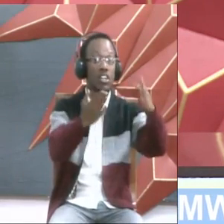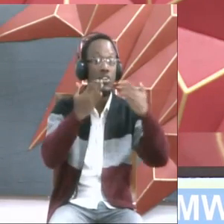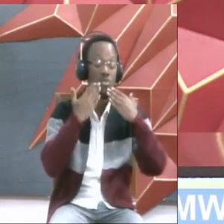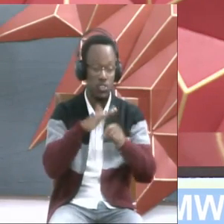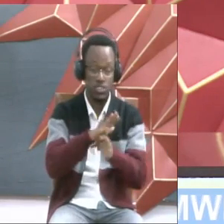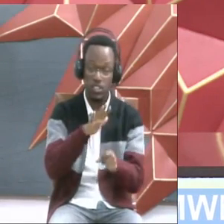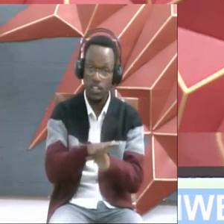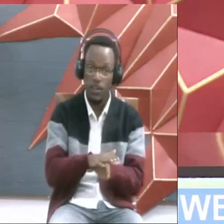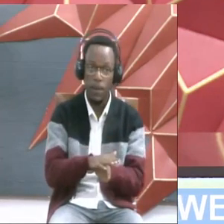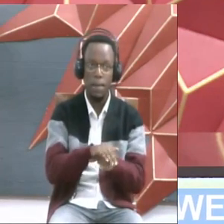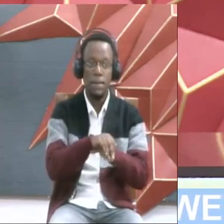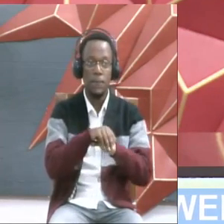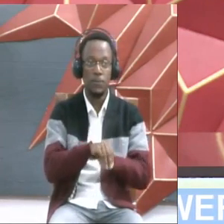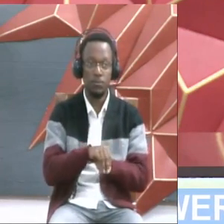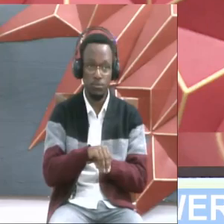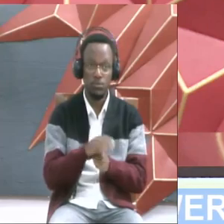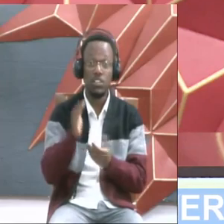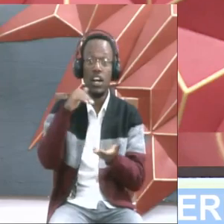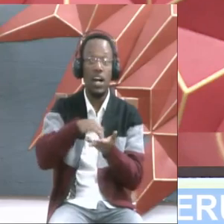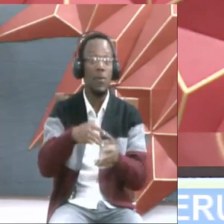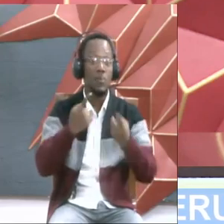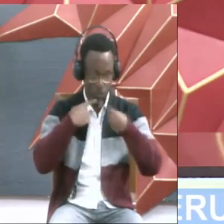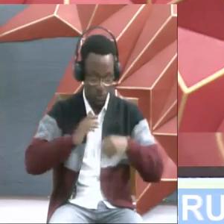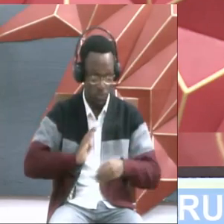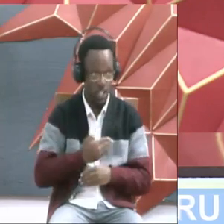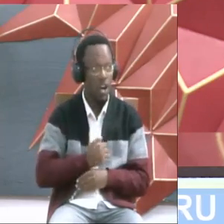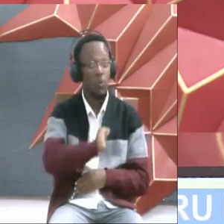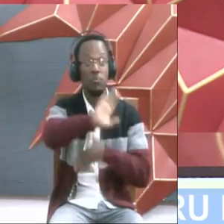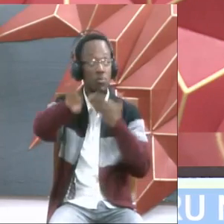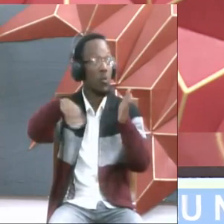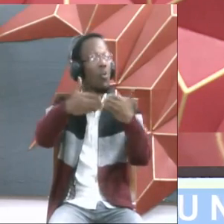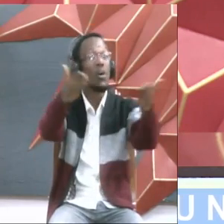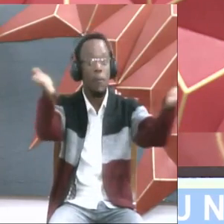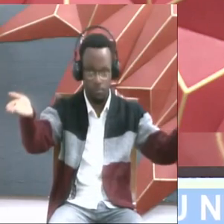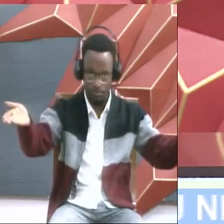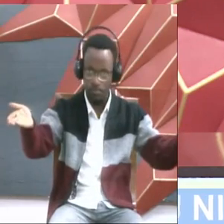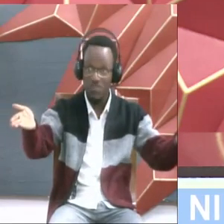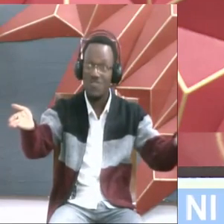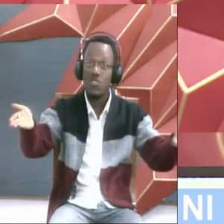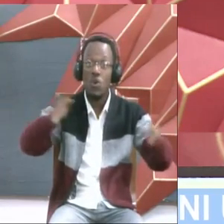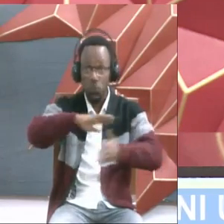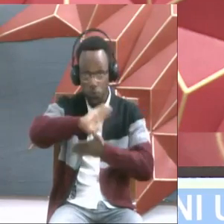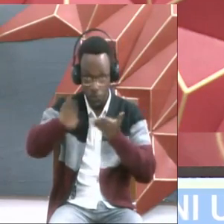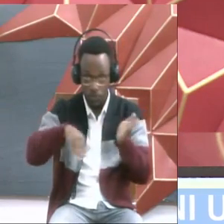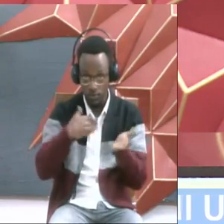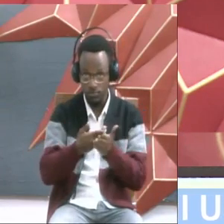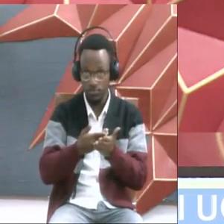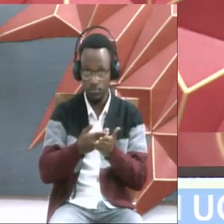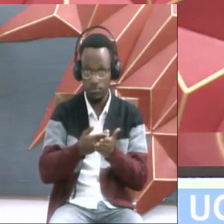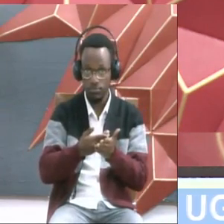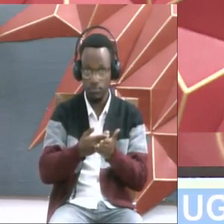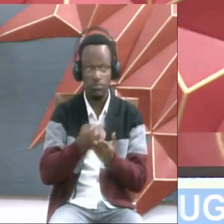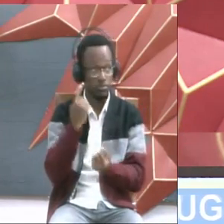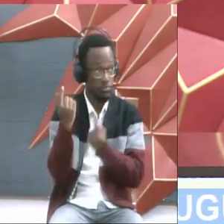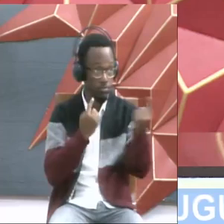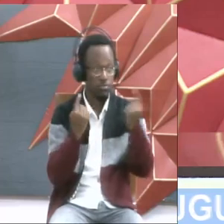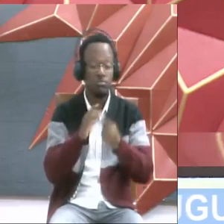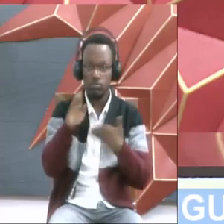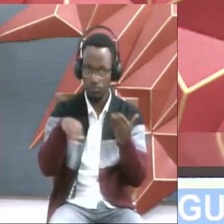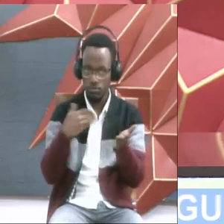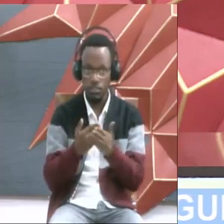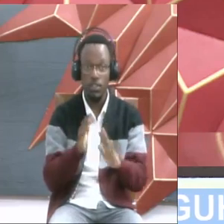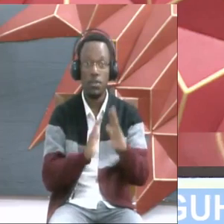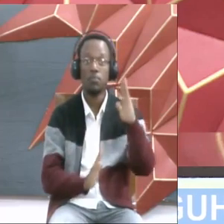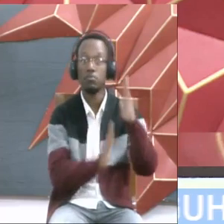ibyo bibwirwa twebwe twese umwe wese kugatwe kiwe Imana ihimbazwe